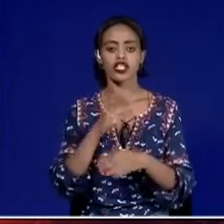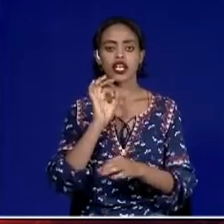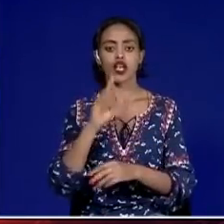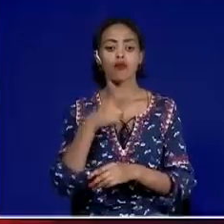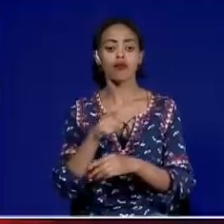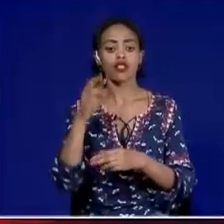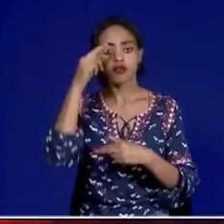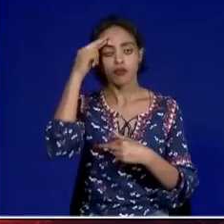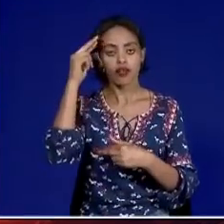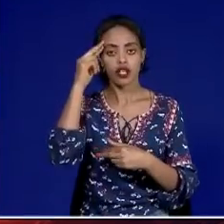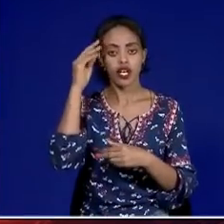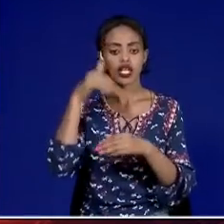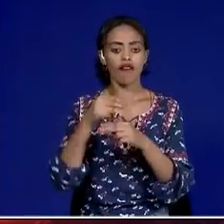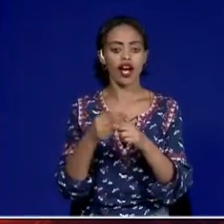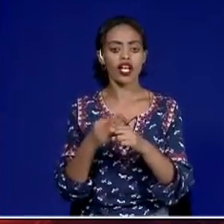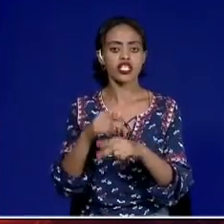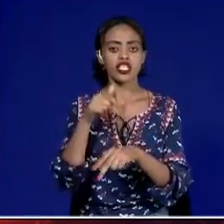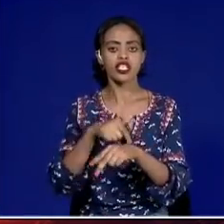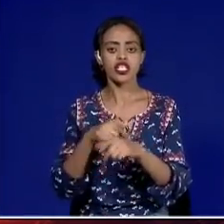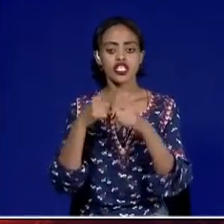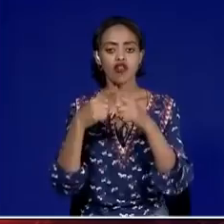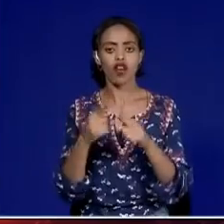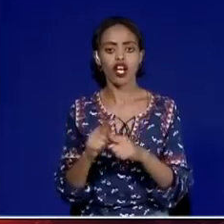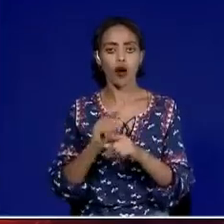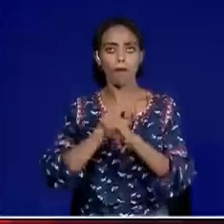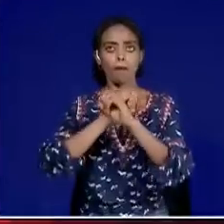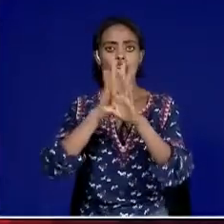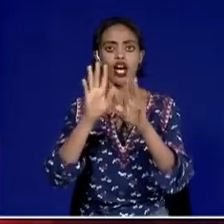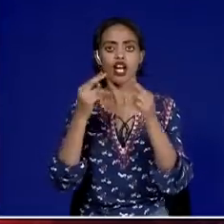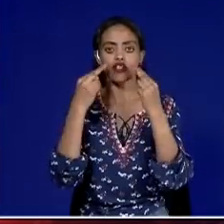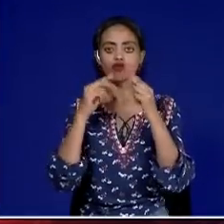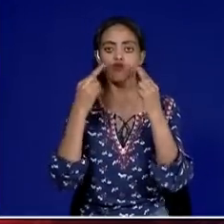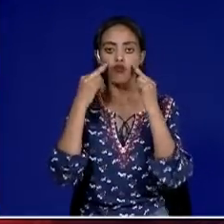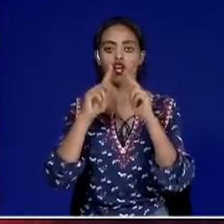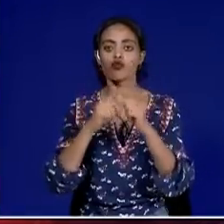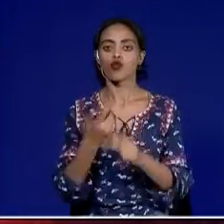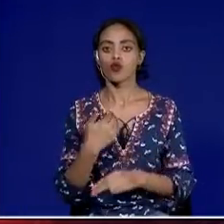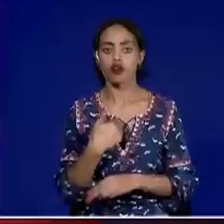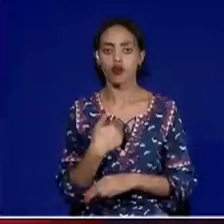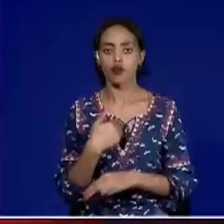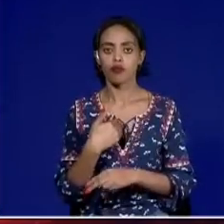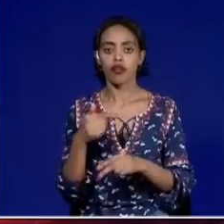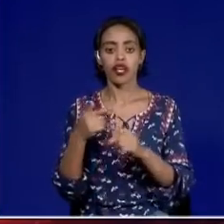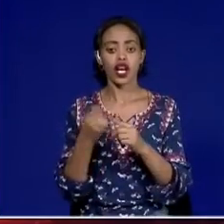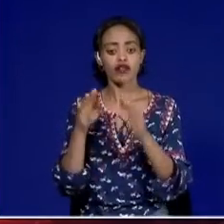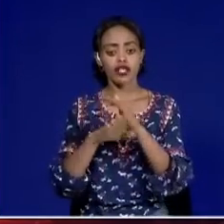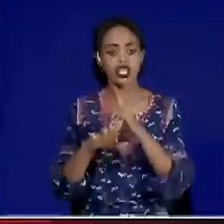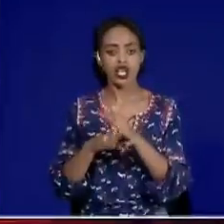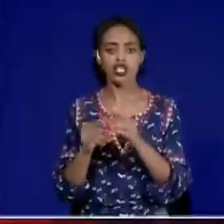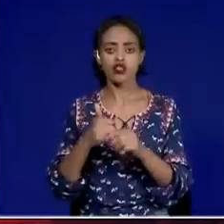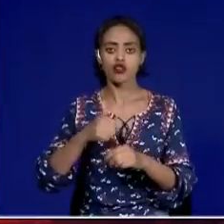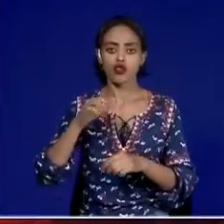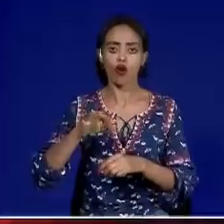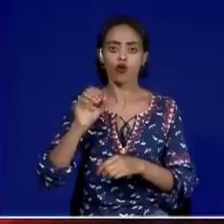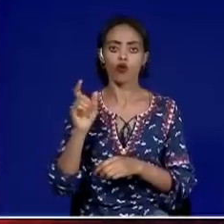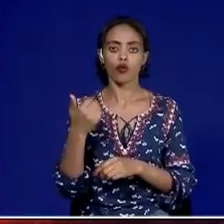بزمخنيات اب حجر غزي تفلاليا برهانات مراي جمركم نوخم مالتي كابز تحدى زمايو ركاوتكم